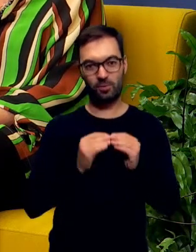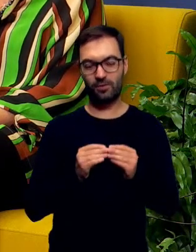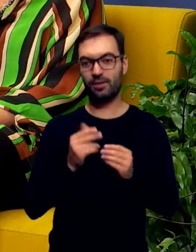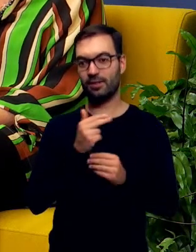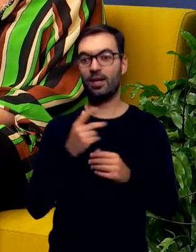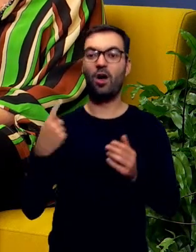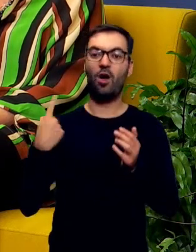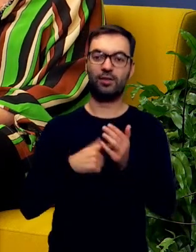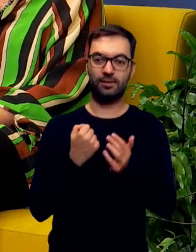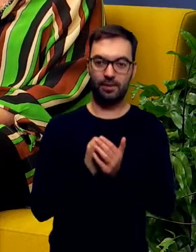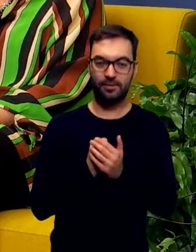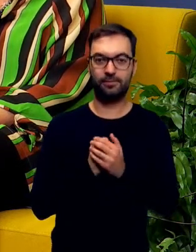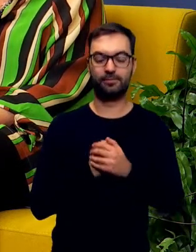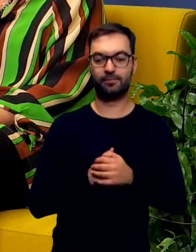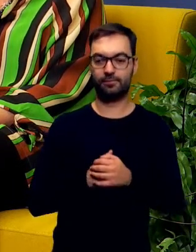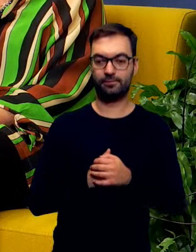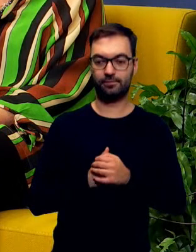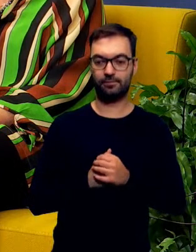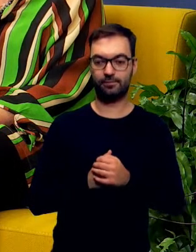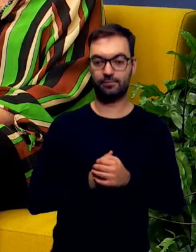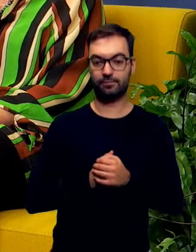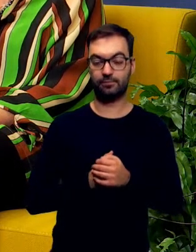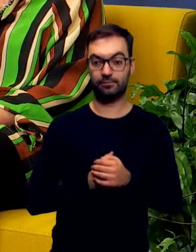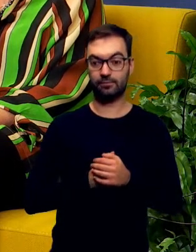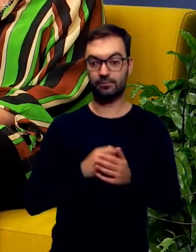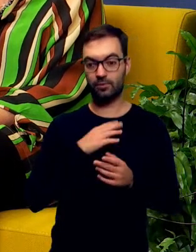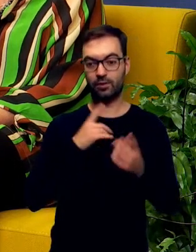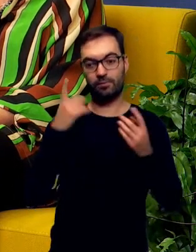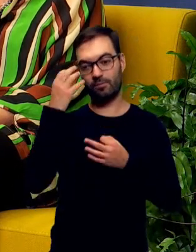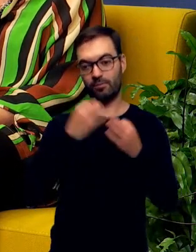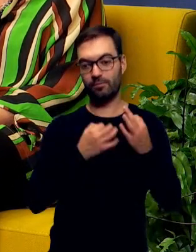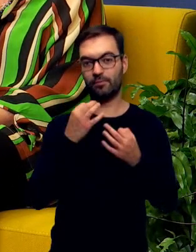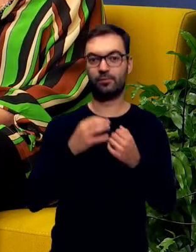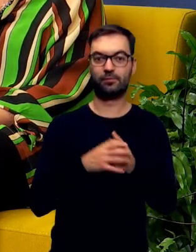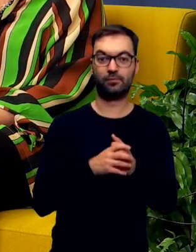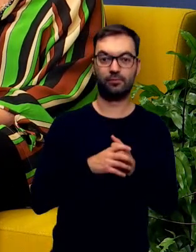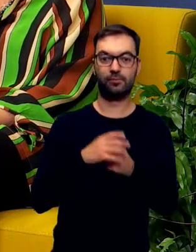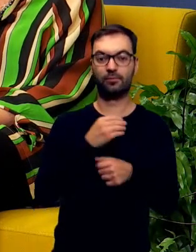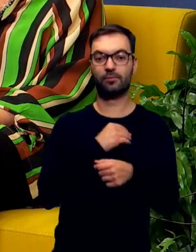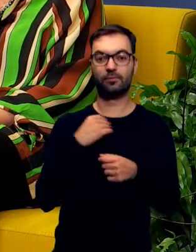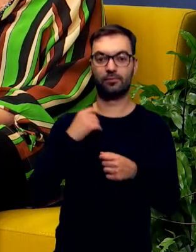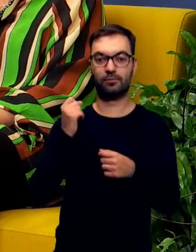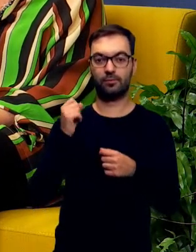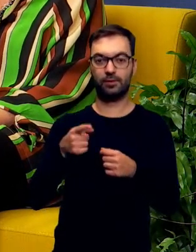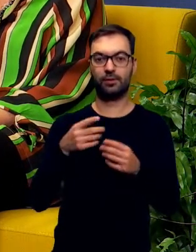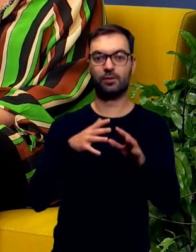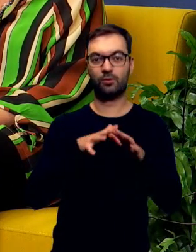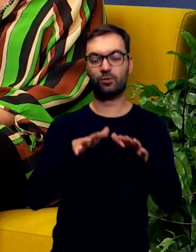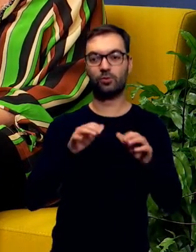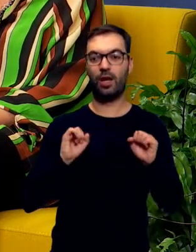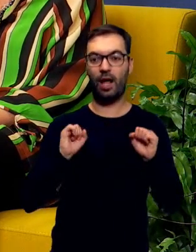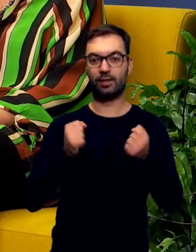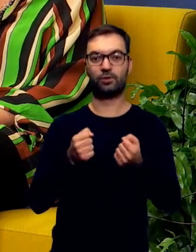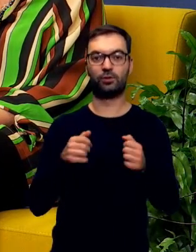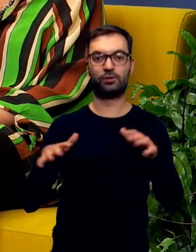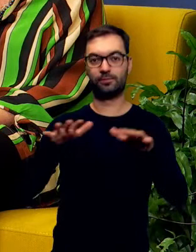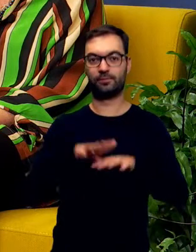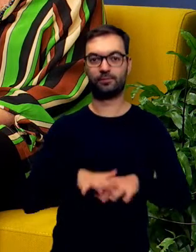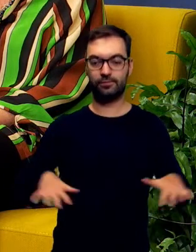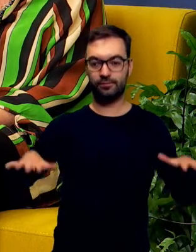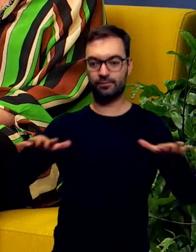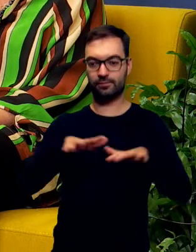I ostatnia kwestia, można się zastanowić, no, że mamy w Polsce wiele aktywności na